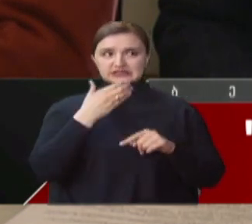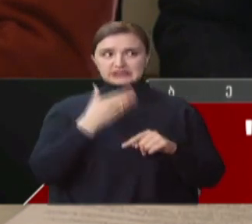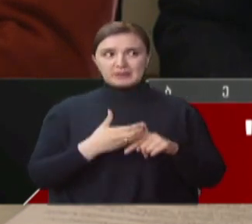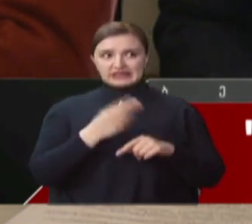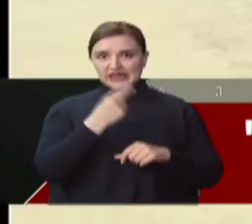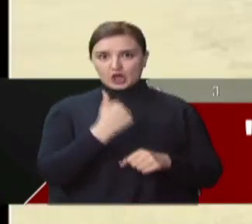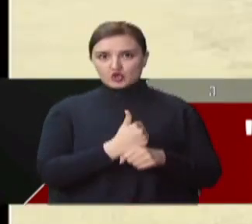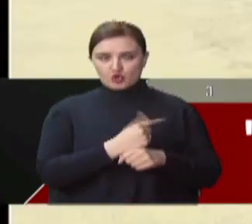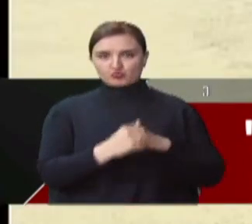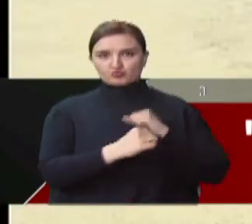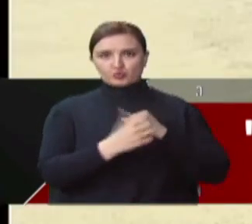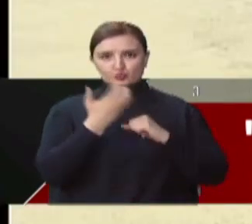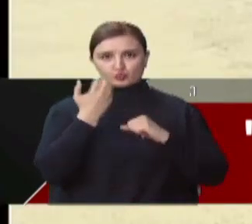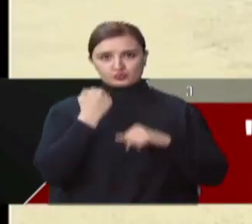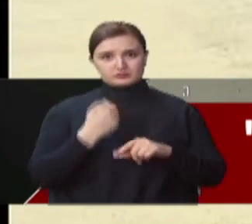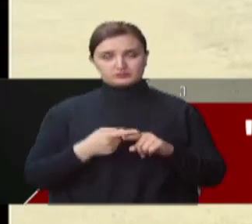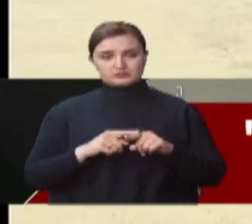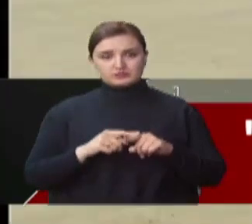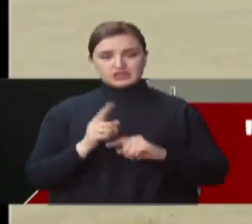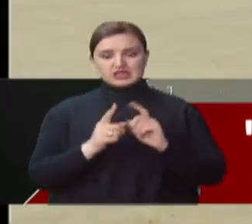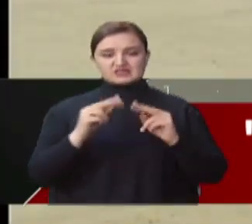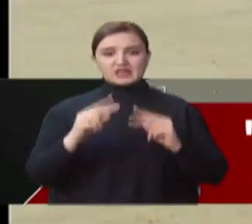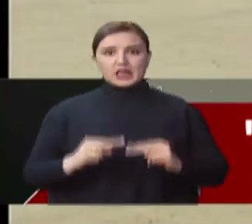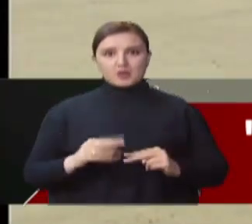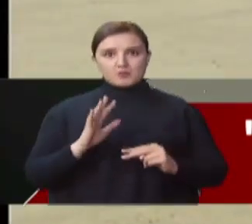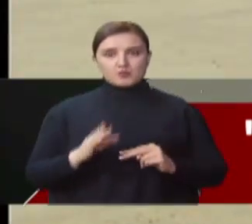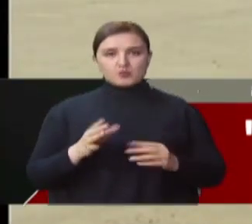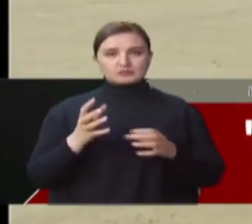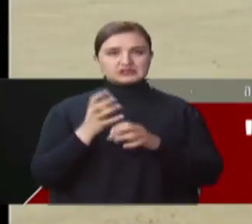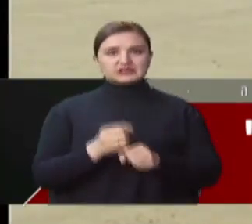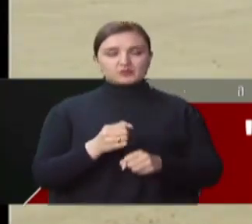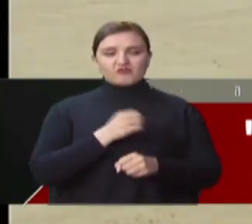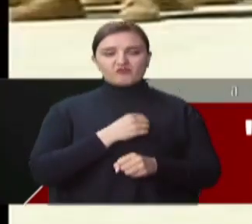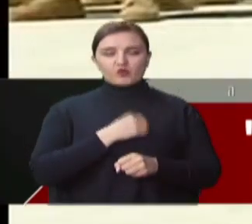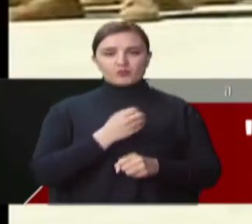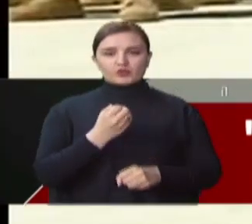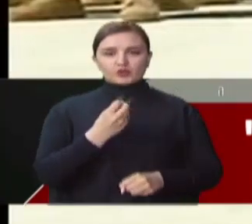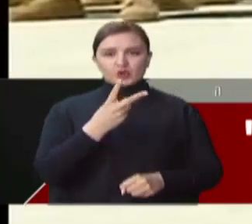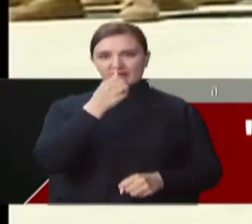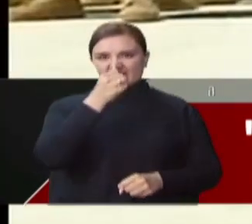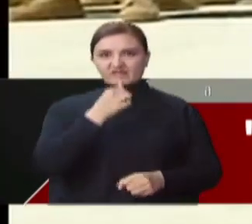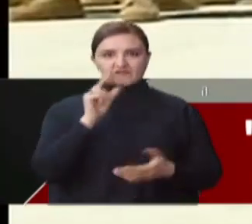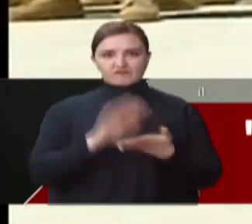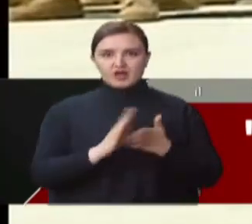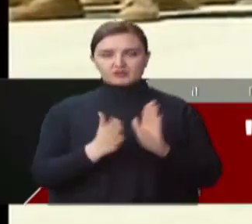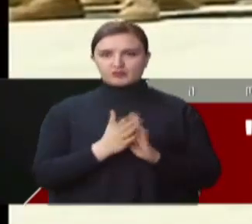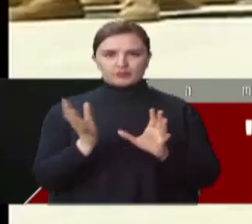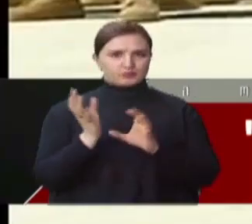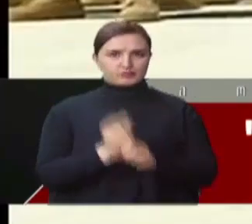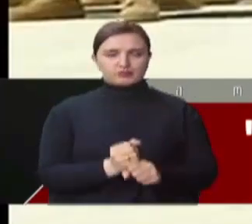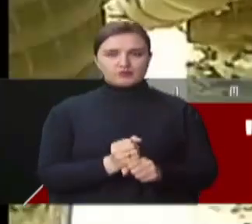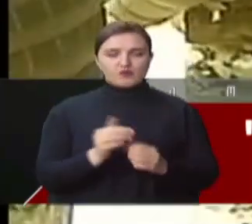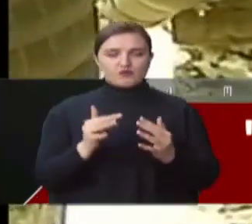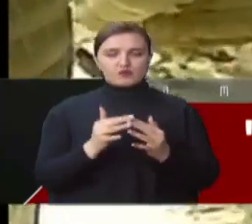დახმარებით და ასე შემდეგ. Ცვლილებების თანახმად მცირდება სავალდებულო სამხედრო სამსახურის 12 თვიანი ვადა და განისაზღვრება